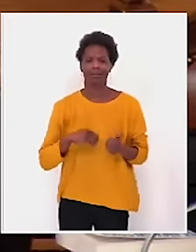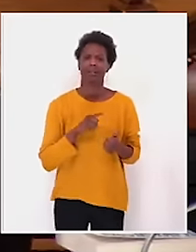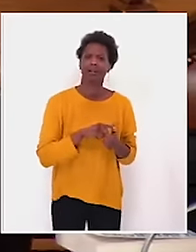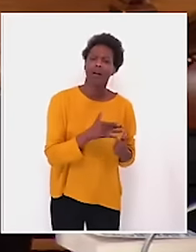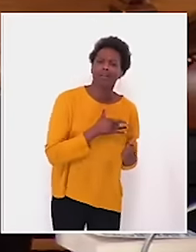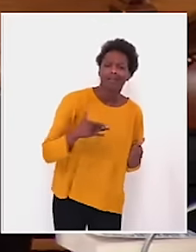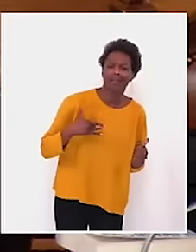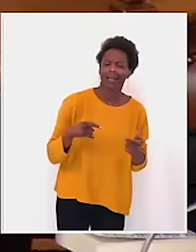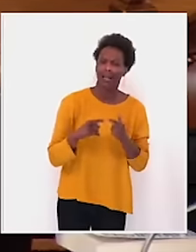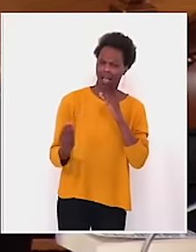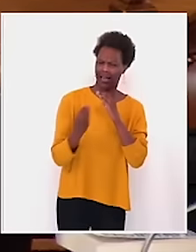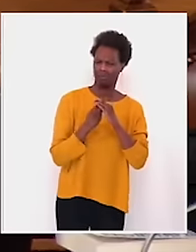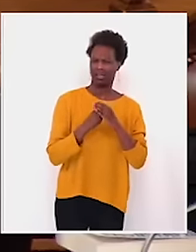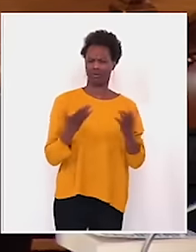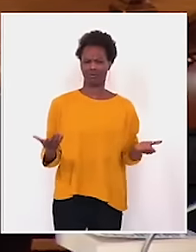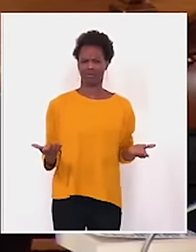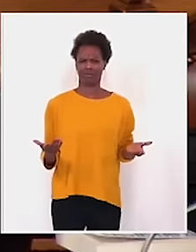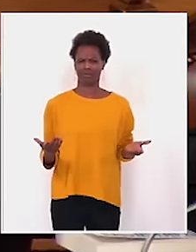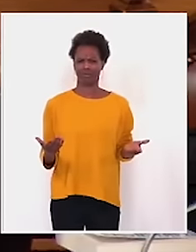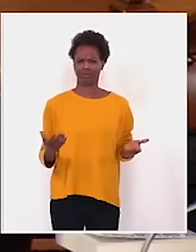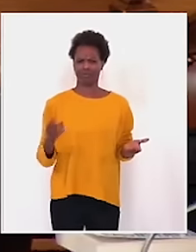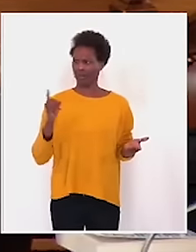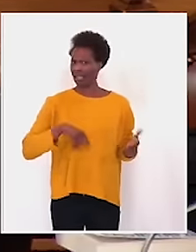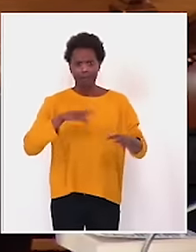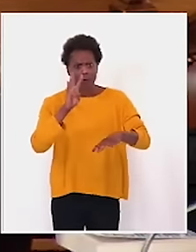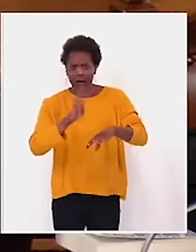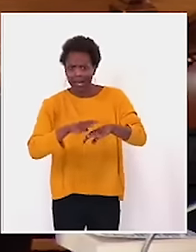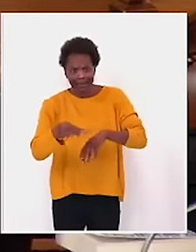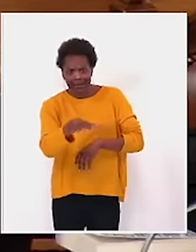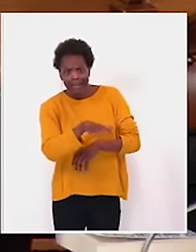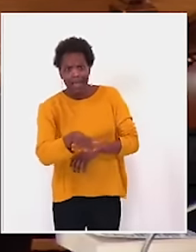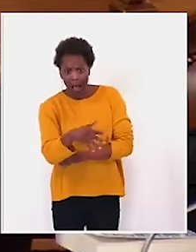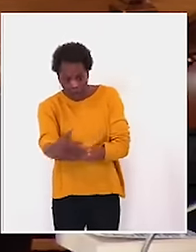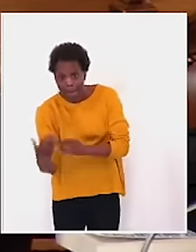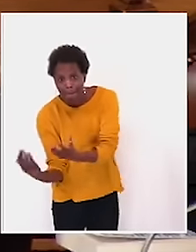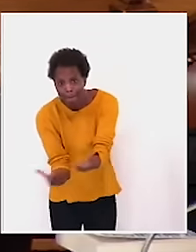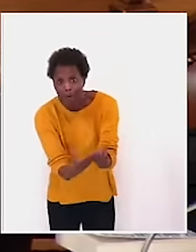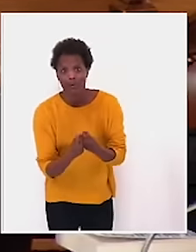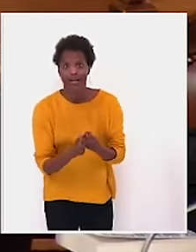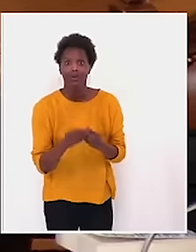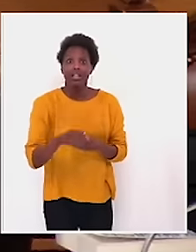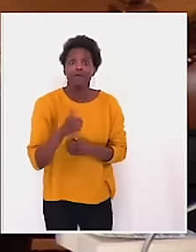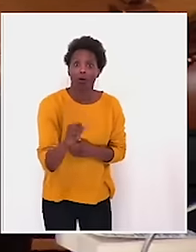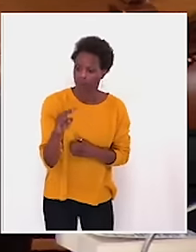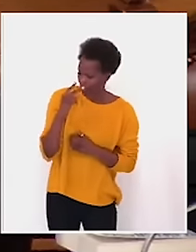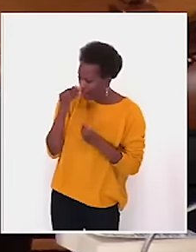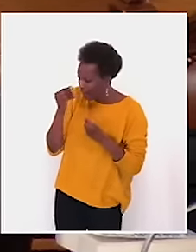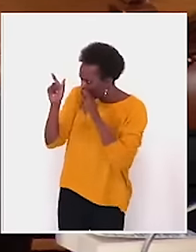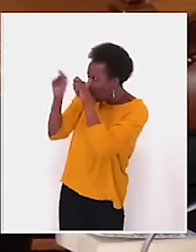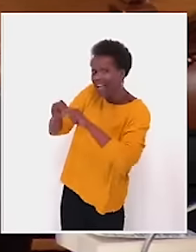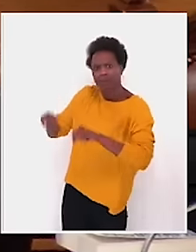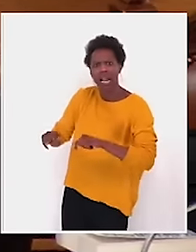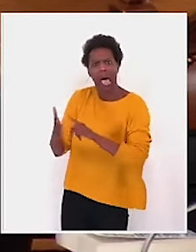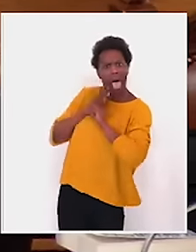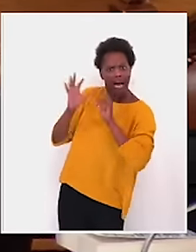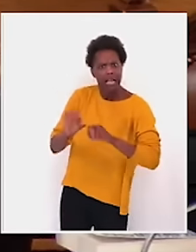Enfin, c'est obligé qu'il faut que ces quartiers-là, ou les habitants dans ces quartiers-là, ils aient le sentiment qu'ils sont respectés, qu'ils sont pas écrasés,